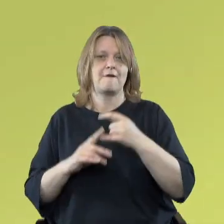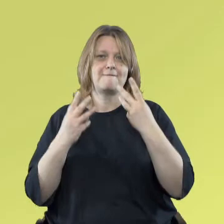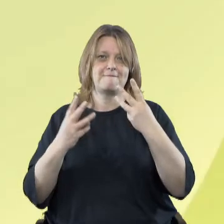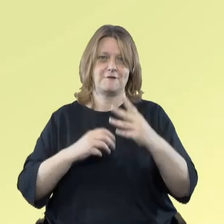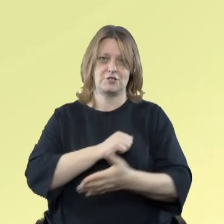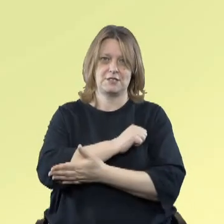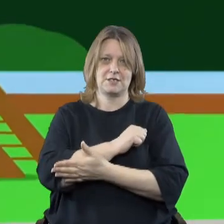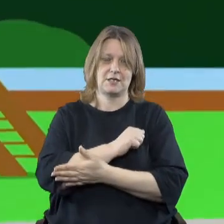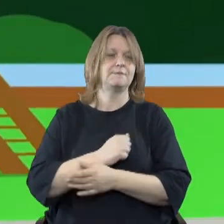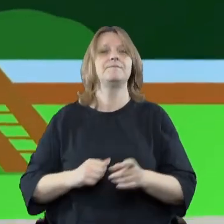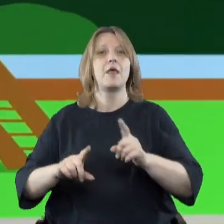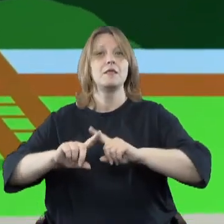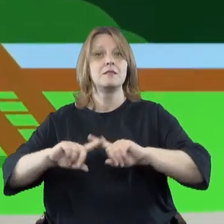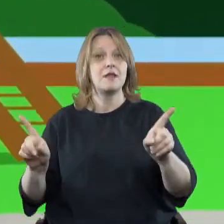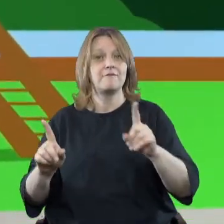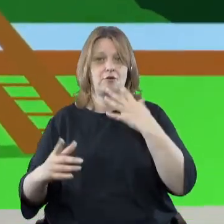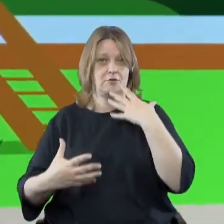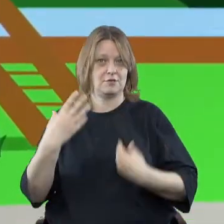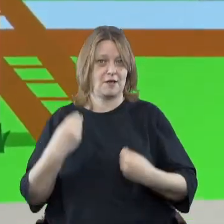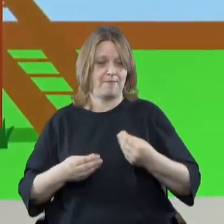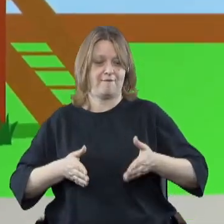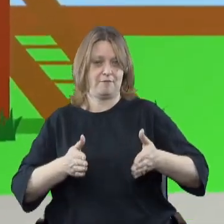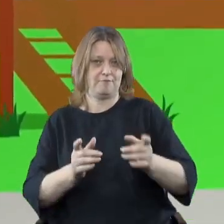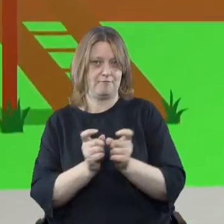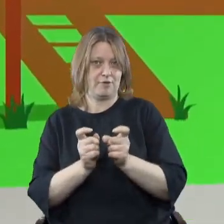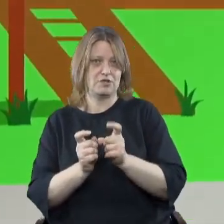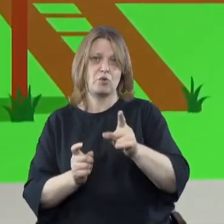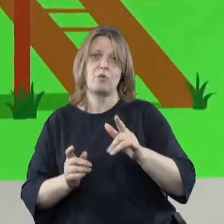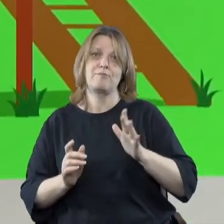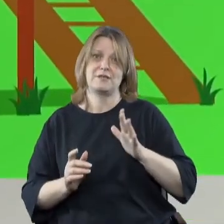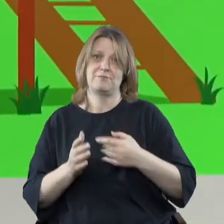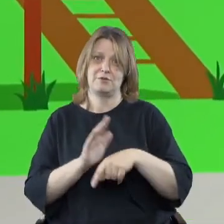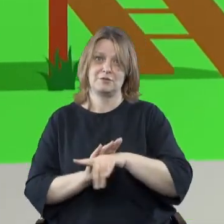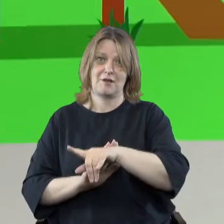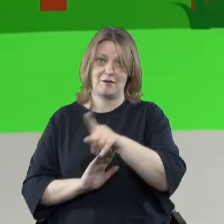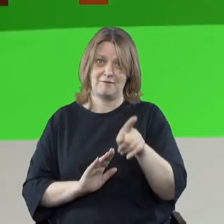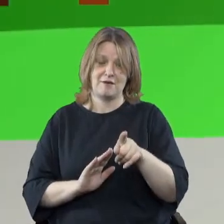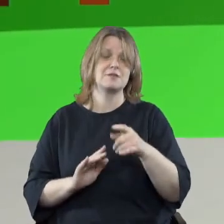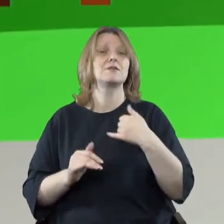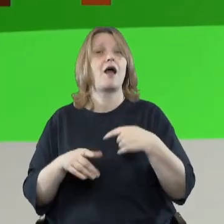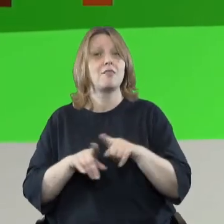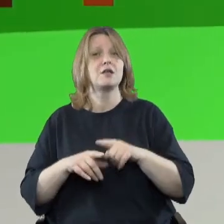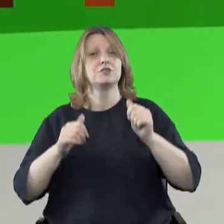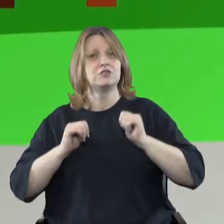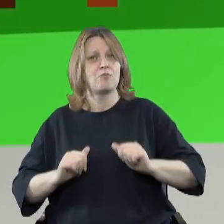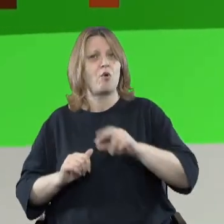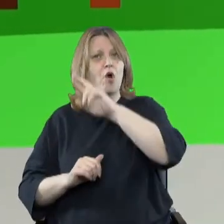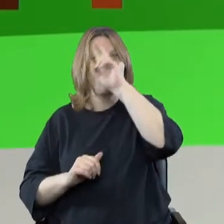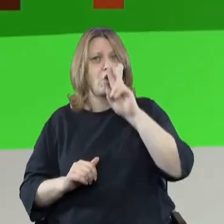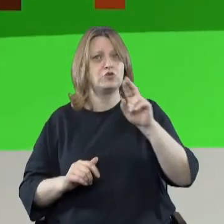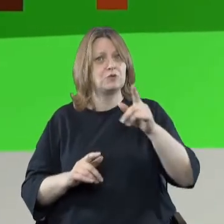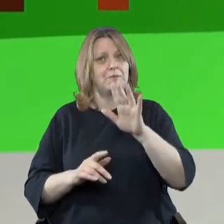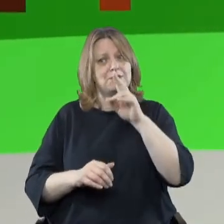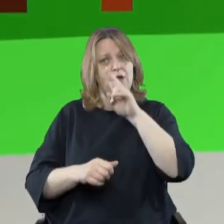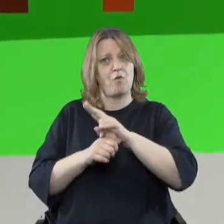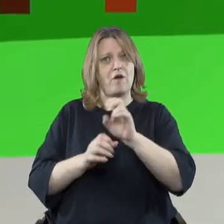zasadach. Nie wolno bawić się w pobliżu jezdni. Chodzi o wasze bezpieczeństwo i spokój waszych rodziców, którzy ufają wam na tyle, że możecie sami wychodzić